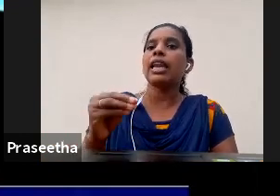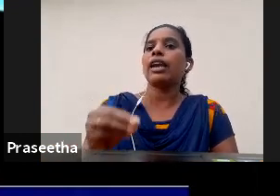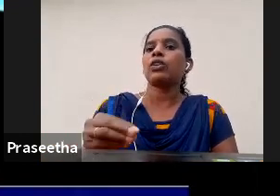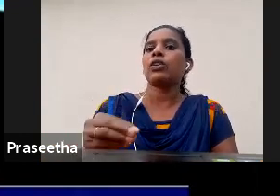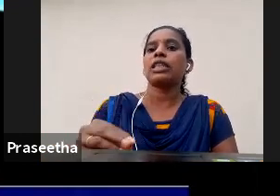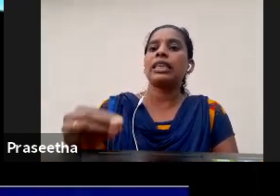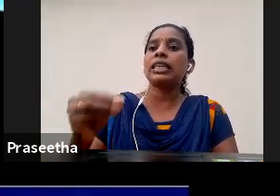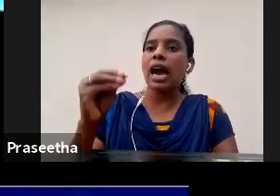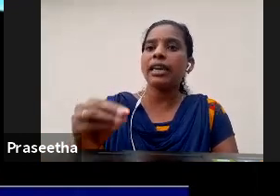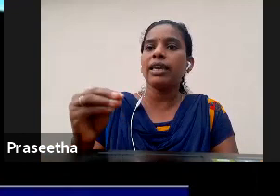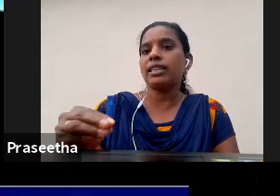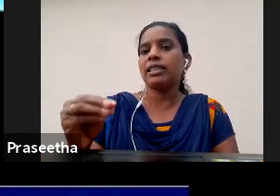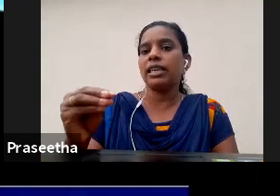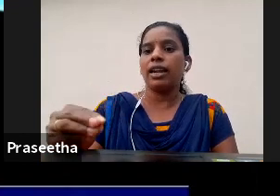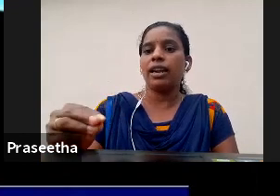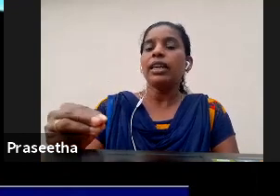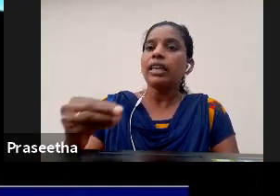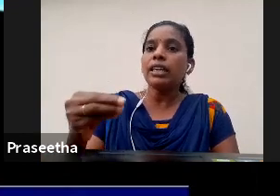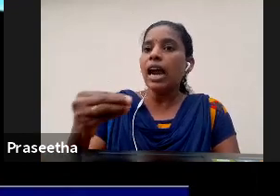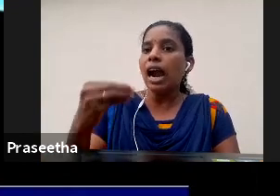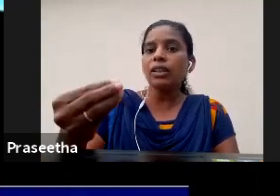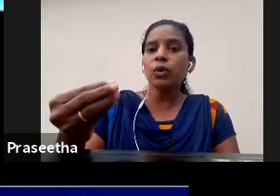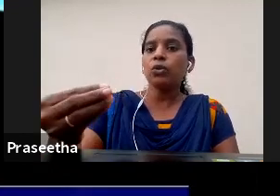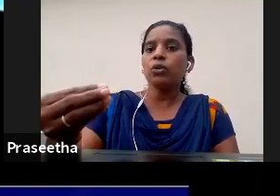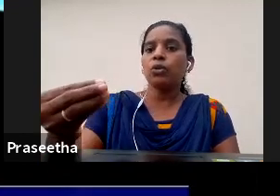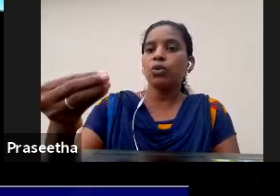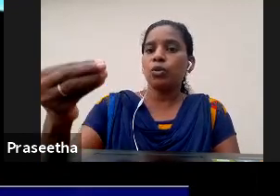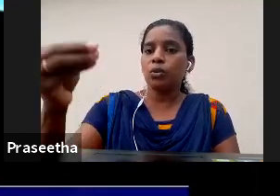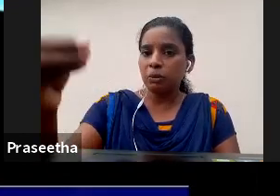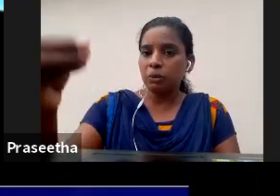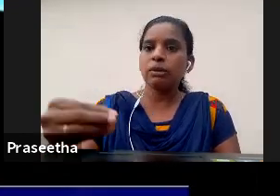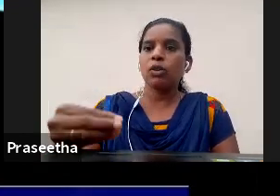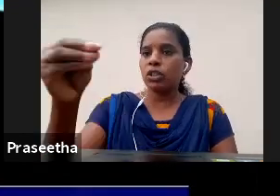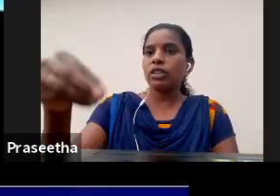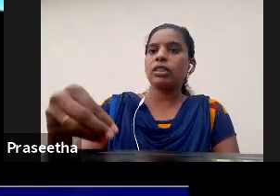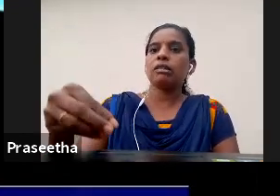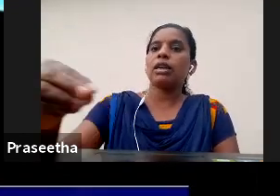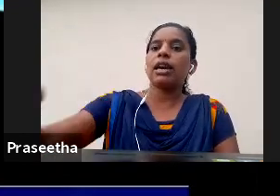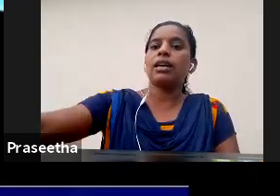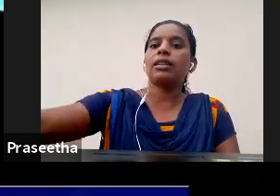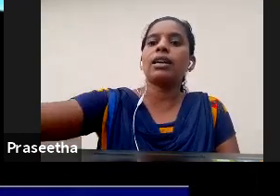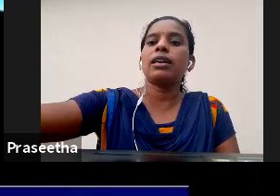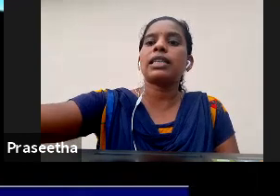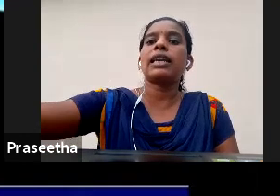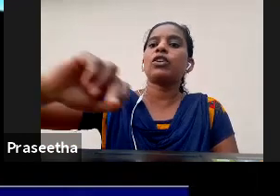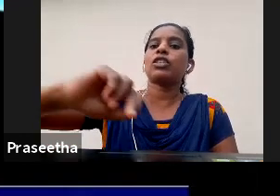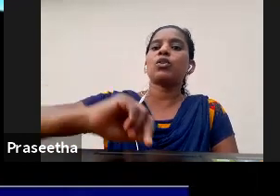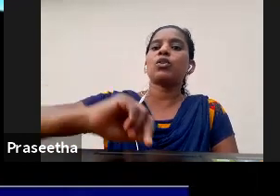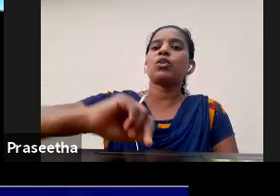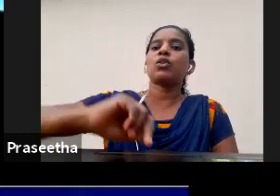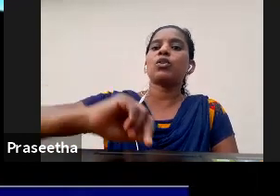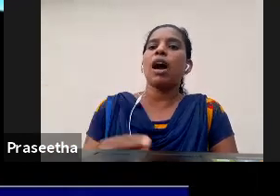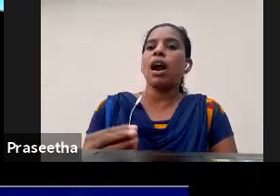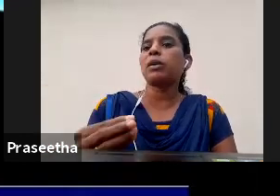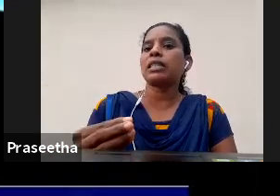സൈൻ ലാംഗ്വേജ്, അതായത് ഐ എസ് എൽ. ഇനി അടുത്ത ഒരു കുറച്ച് ഇത് സൈൻ